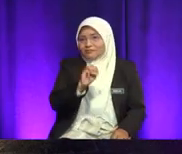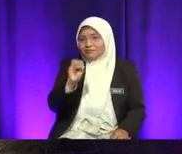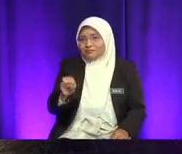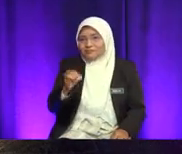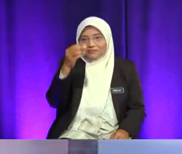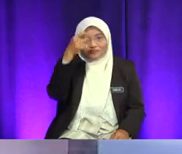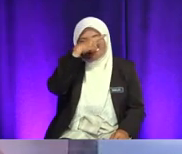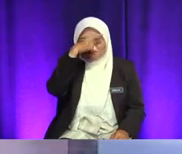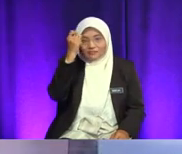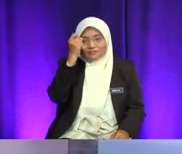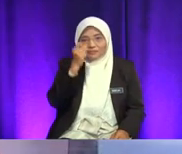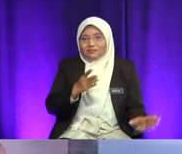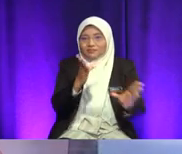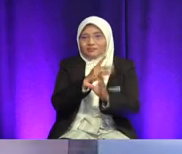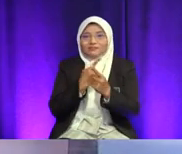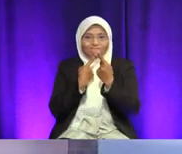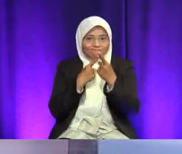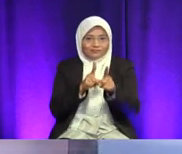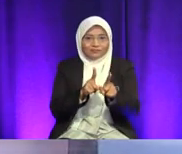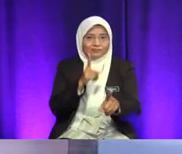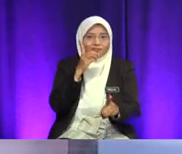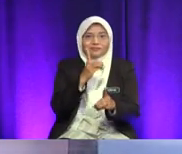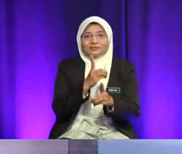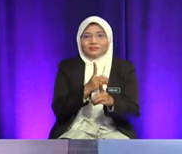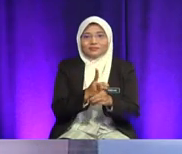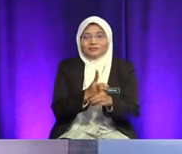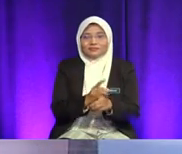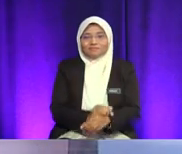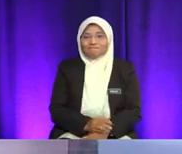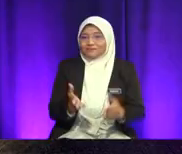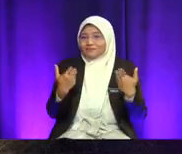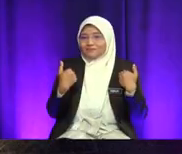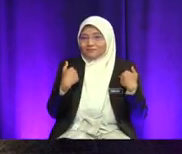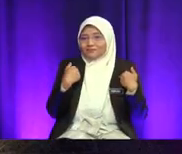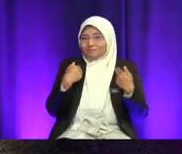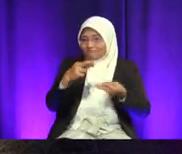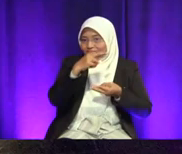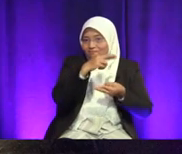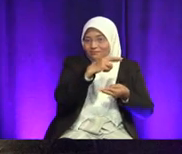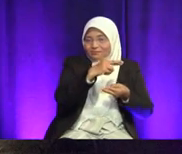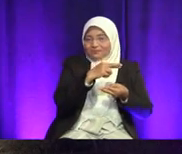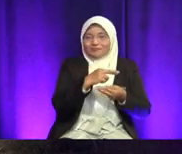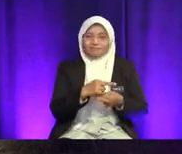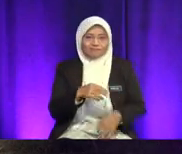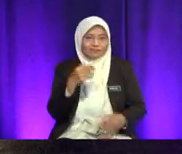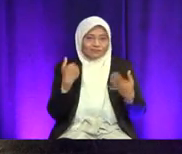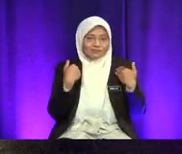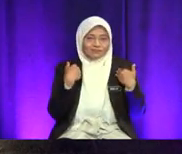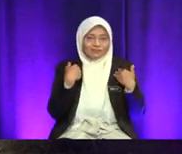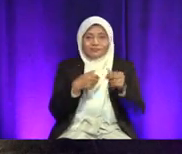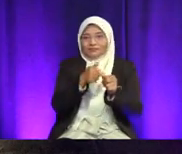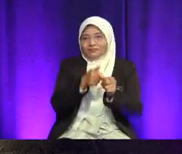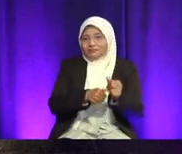menjawab Soalnya ini dengan tepat sekali dan ganjarannya Cikgu ganjarannya setiap seorang mendapat